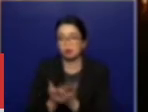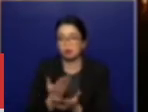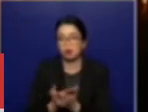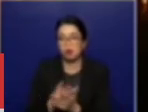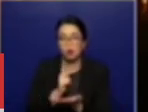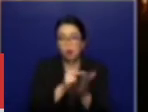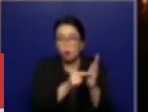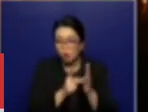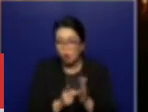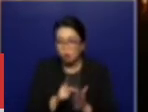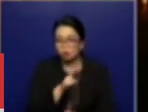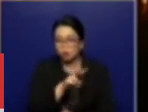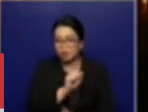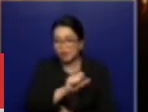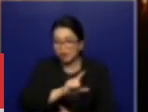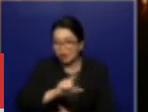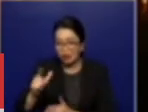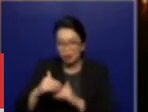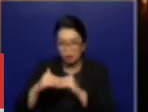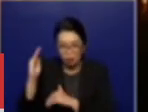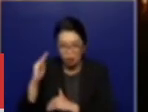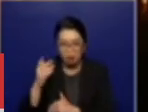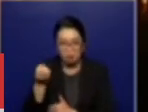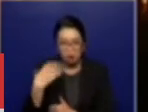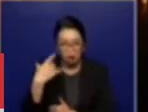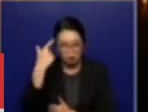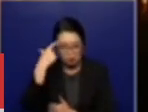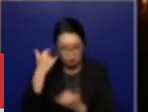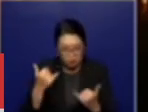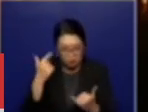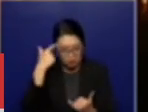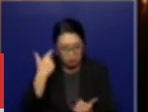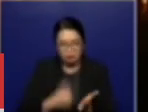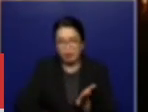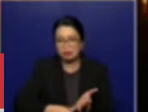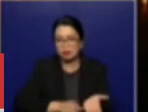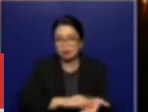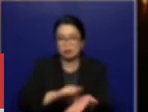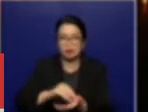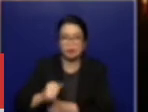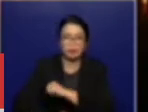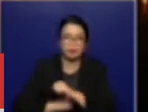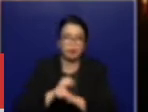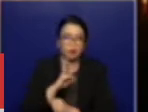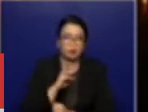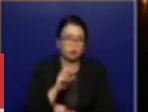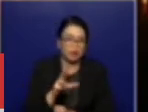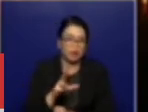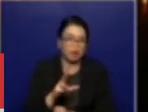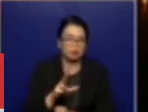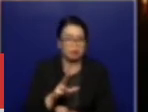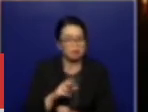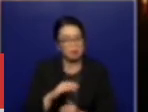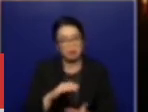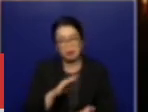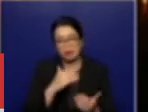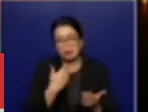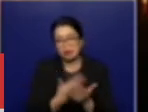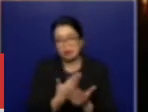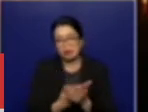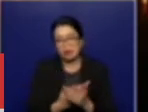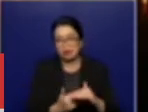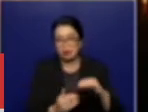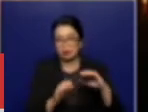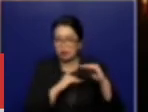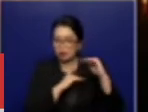ทเศษนะครับเพราะว่าคาดการณ์ว่าการจัดเก็บภาษีของปี63เนี่ยนะครับจะต่ำกว่าประมาณการไม่ต่ำกว่าร้อยละ9